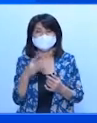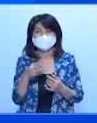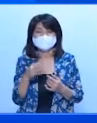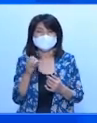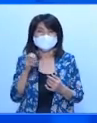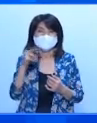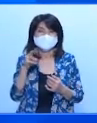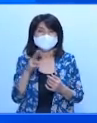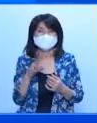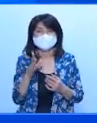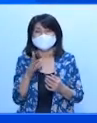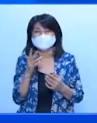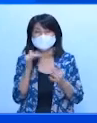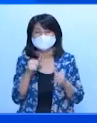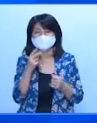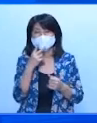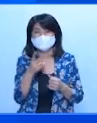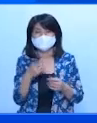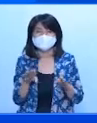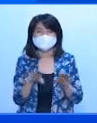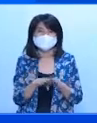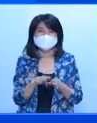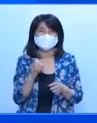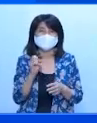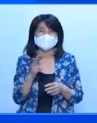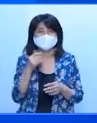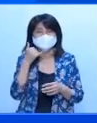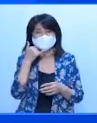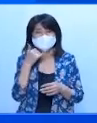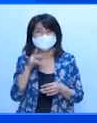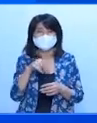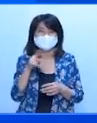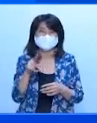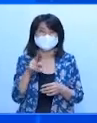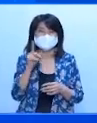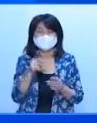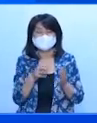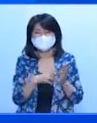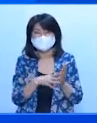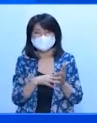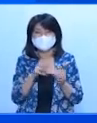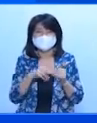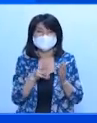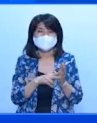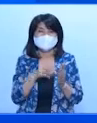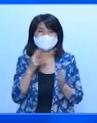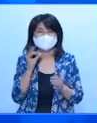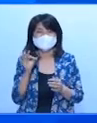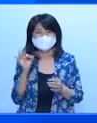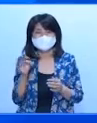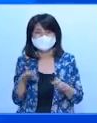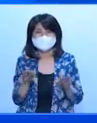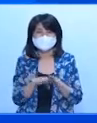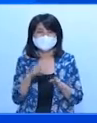центр теперь можно звонить как с мобильных, так и со стационарных телефонов по номерам 109, 1300, а